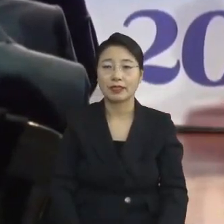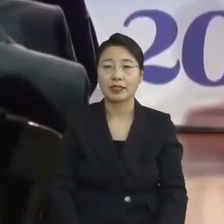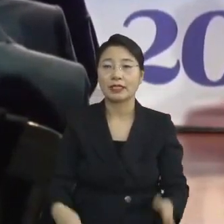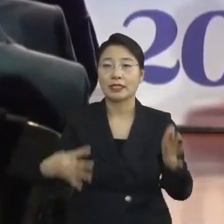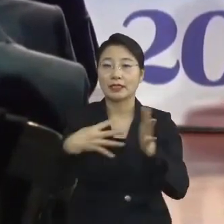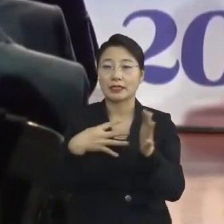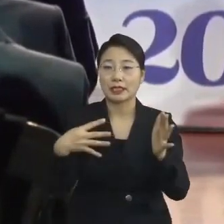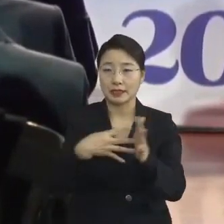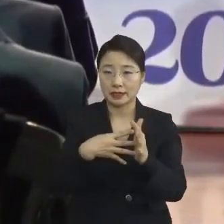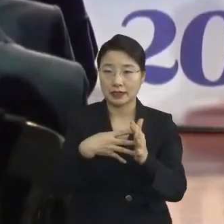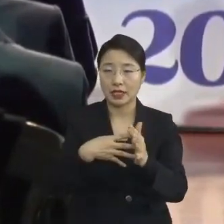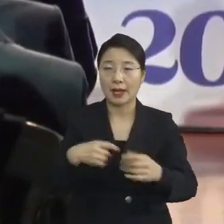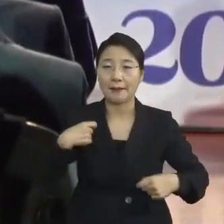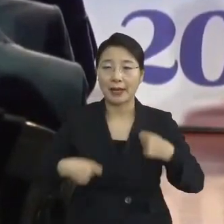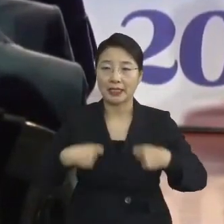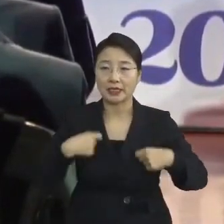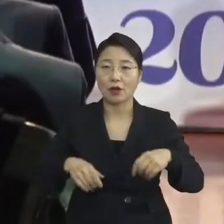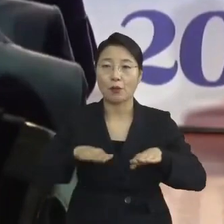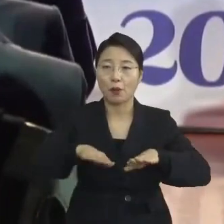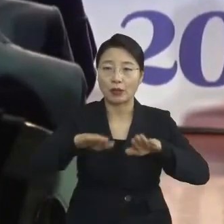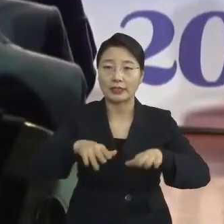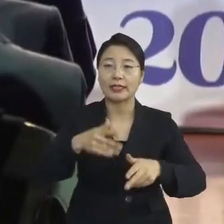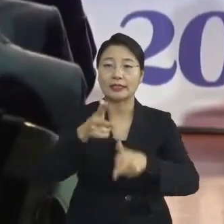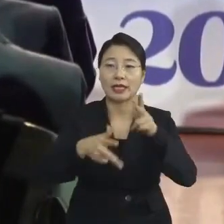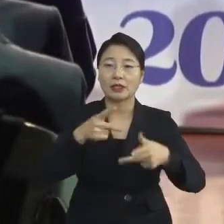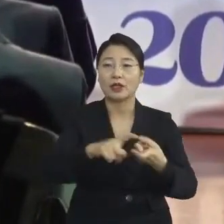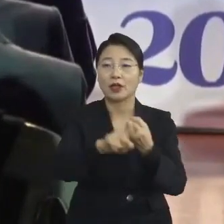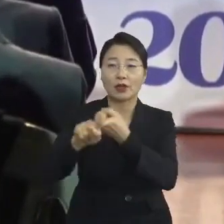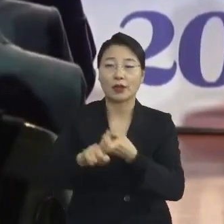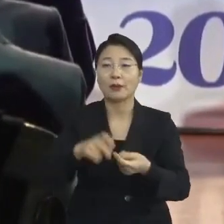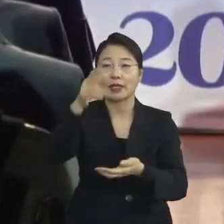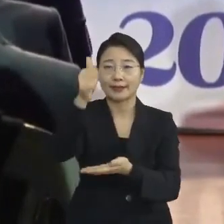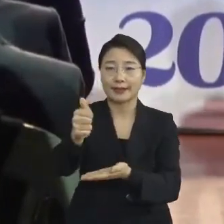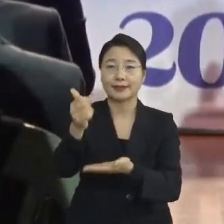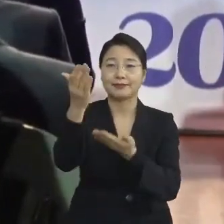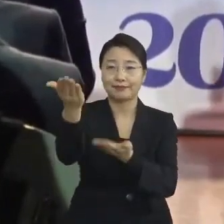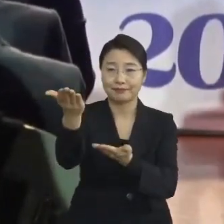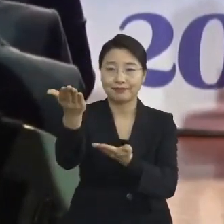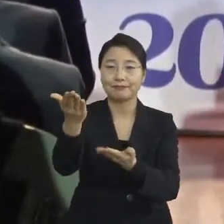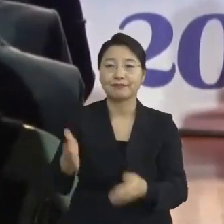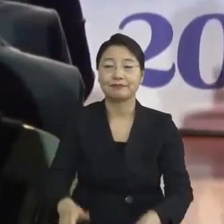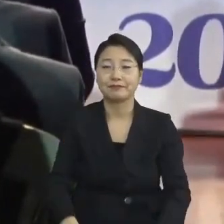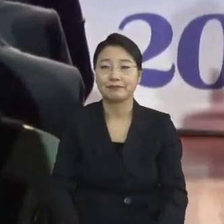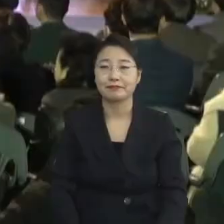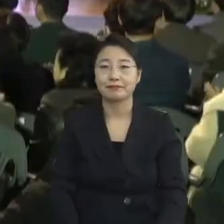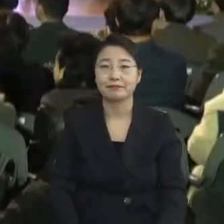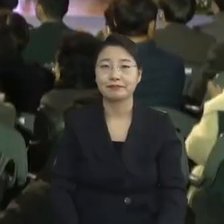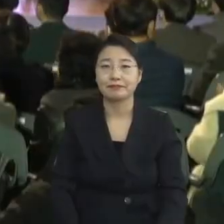사단법인 DDM 패션봉제산업연합회 장병채 회장님 참석하셨습니다.